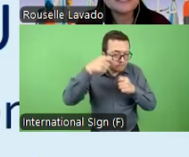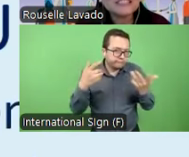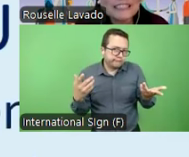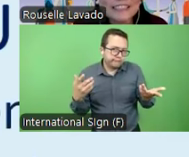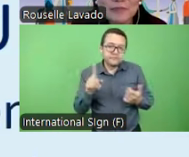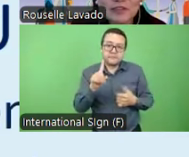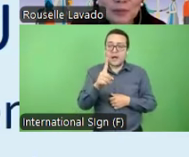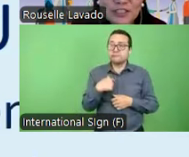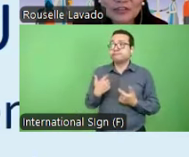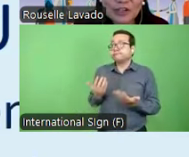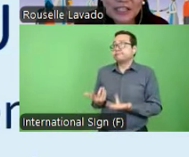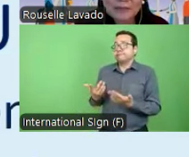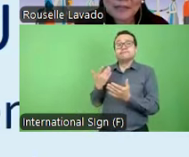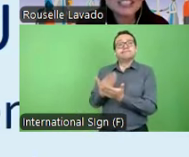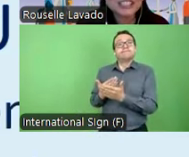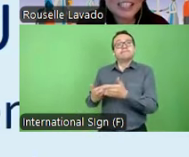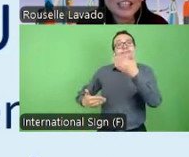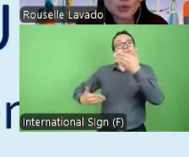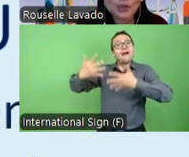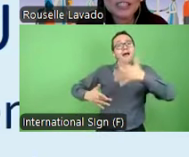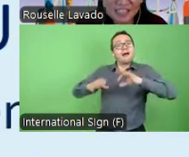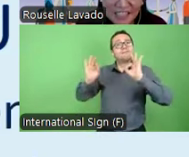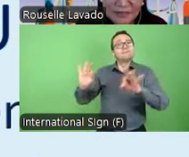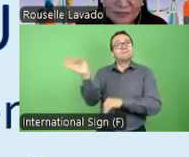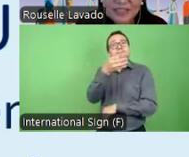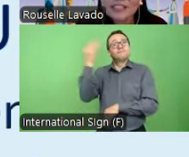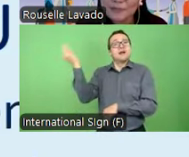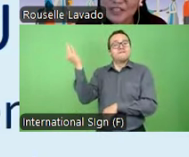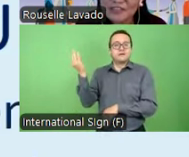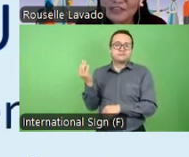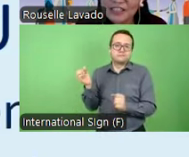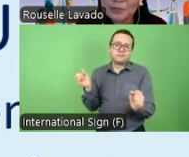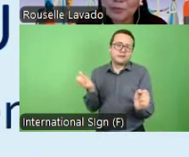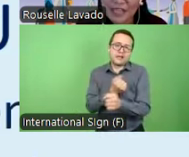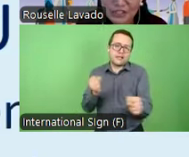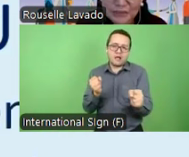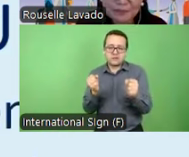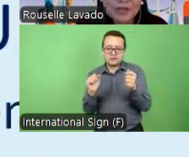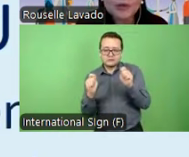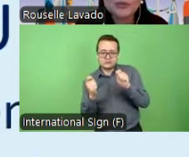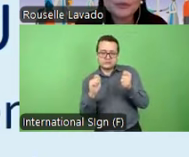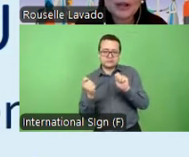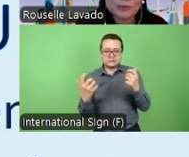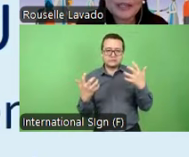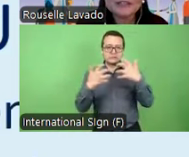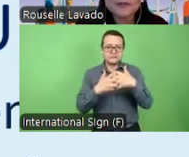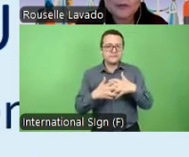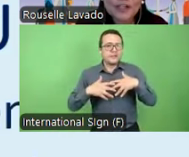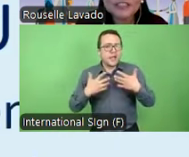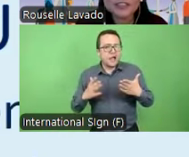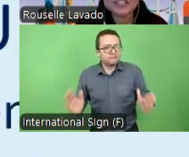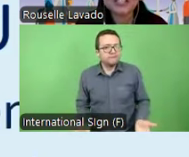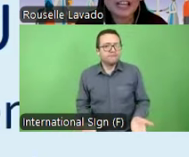agir. Comment est-ce que l'on peut avoir des meilleurs systèmes de suivi des soins de santé primaires et santé